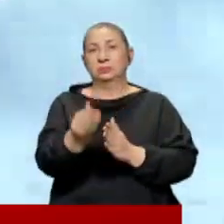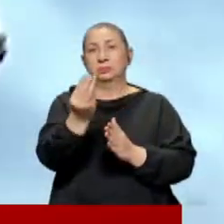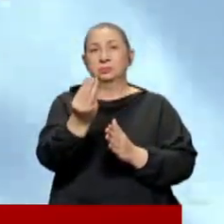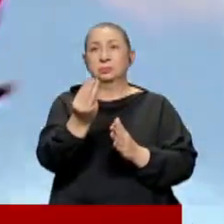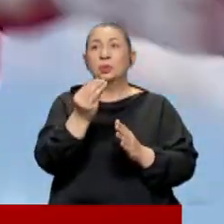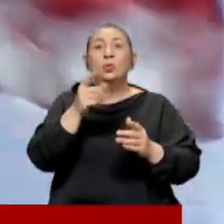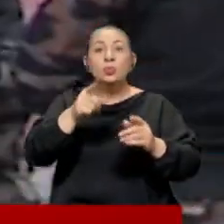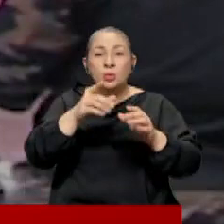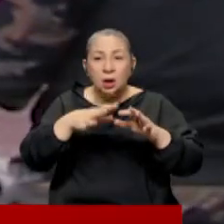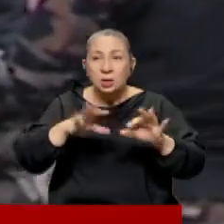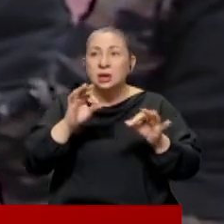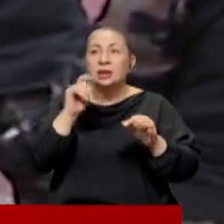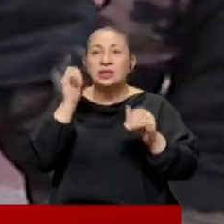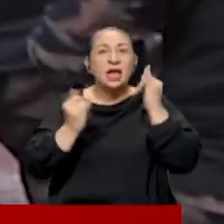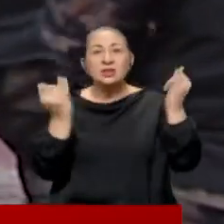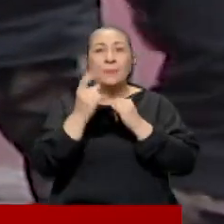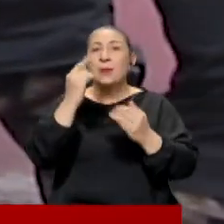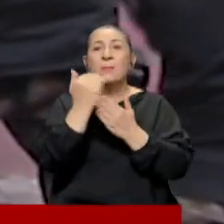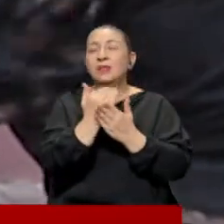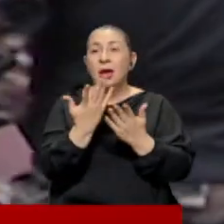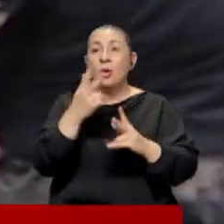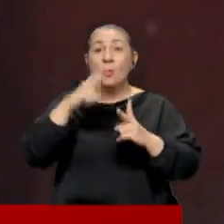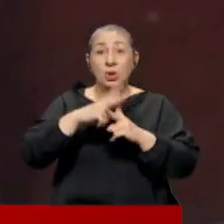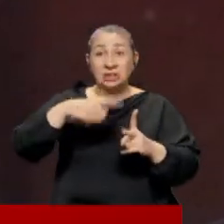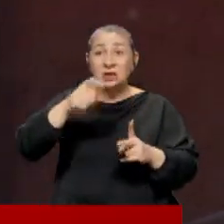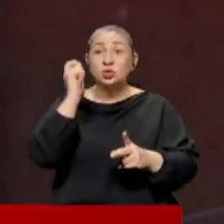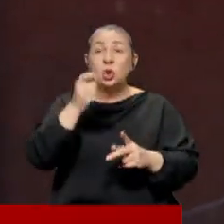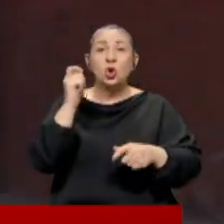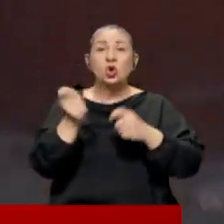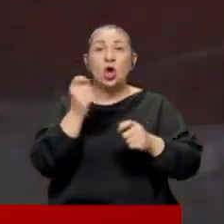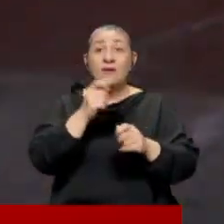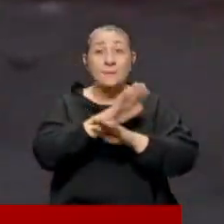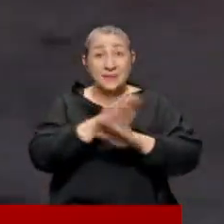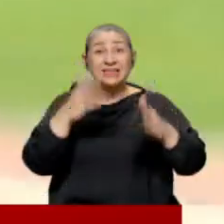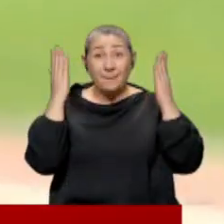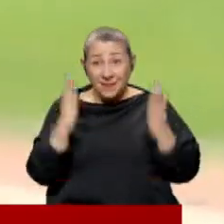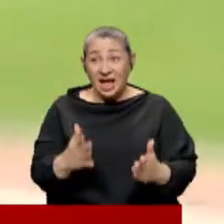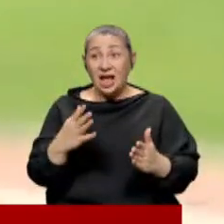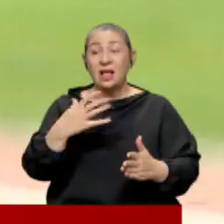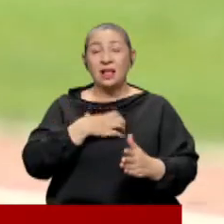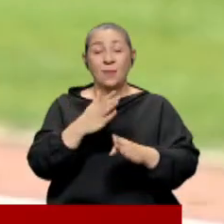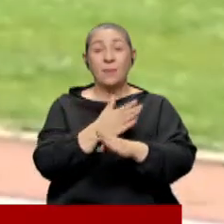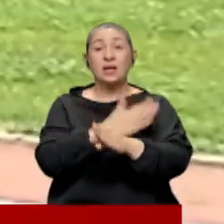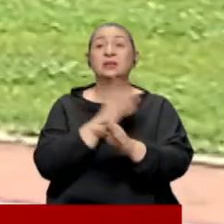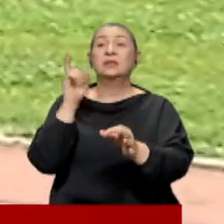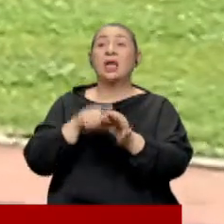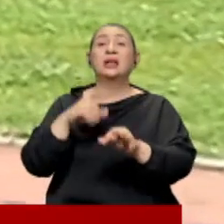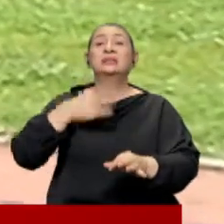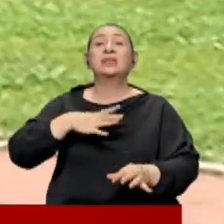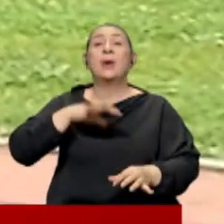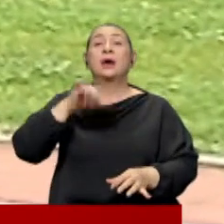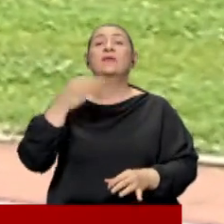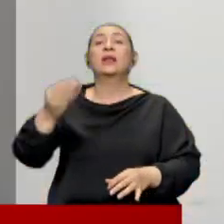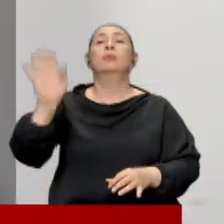karşılaştılar düzenlemede tartışılan bir diğer madde polislere zorunlu görevlerini tamamlatılabilir kendi memleketlerine tayin